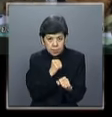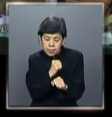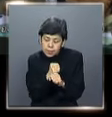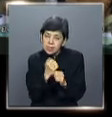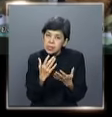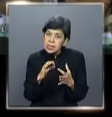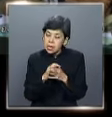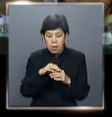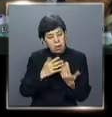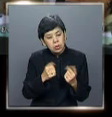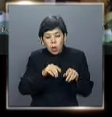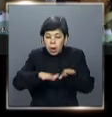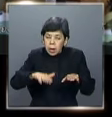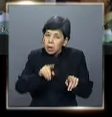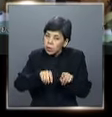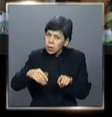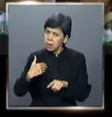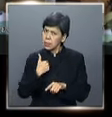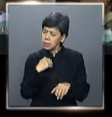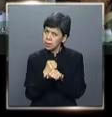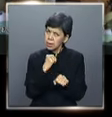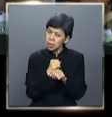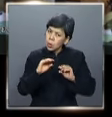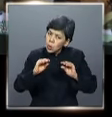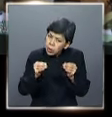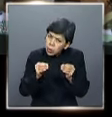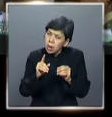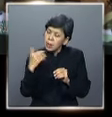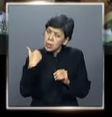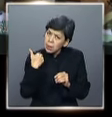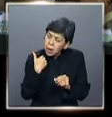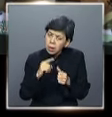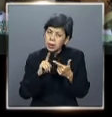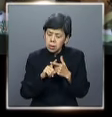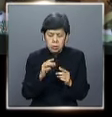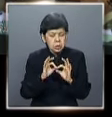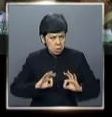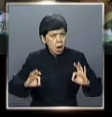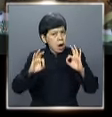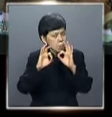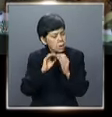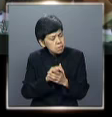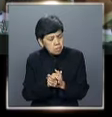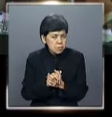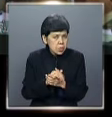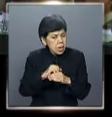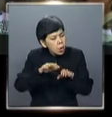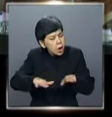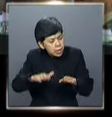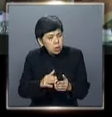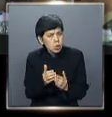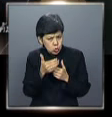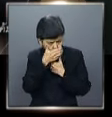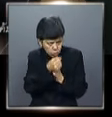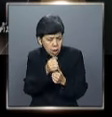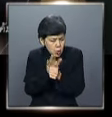ไปแต่ละพื้นที่ของตัวเองอะค่ะว่ามีการจัดทางวิทยุหรืออะไรอย่างเงี้ยค่ะเขาก็ให้ความสำคัญกับเรื่องของเด็กมากขึ้นอะ